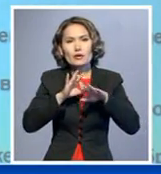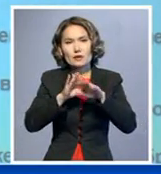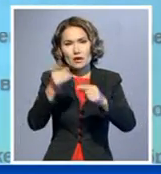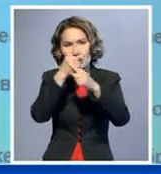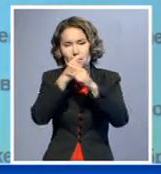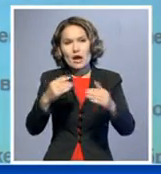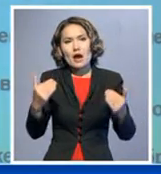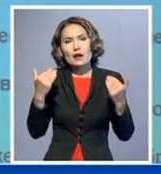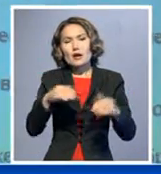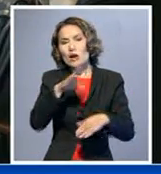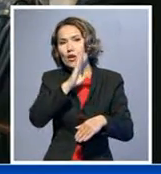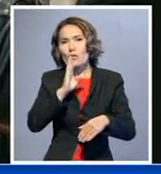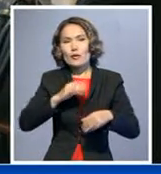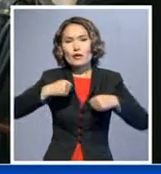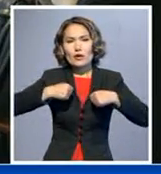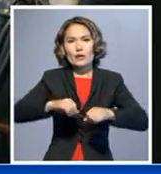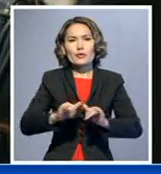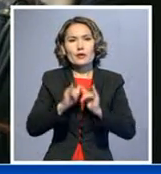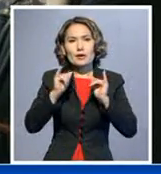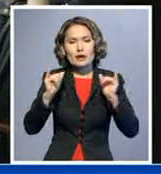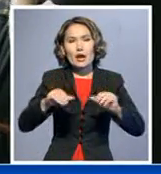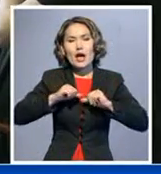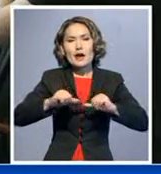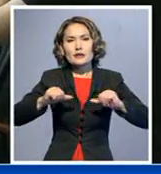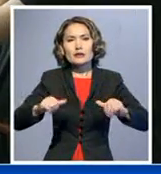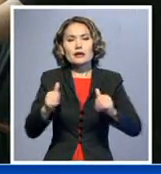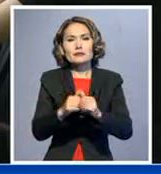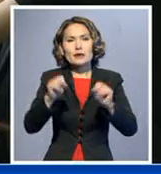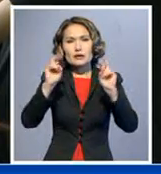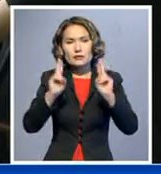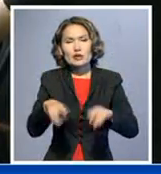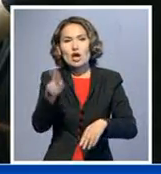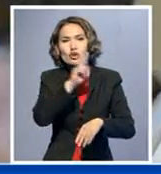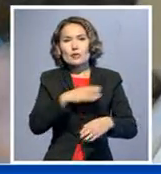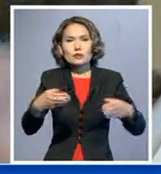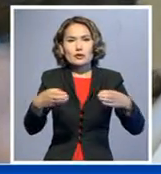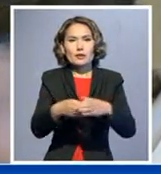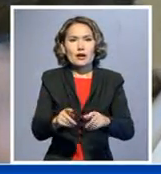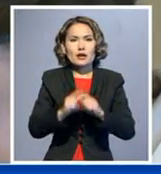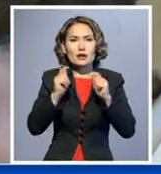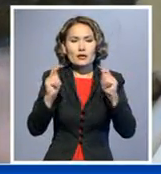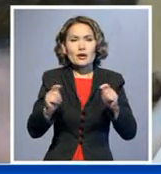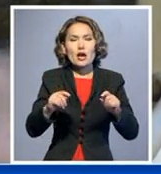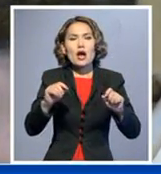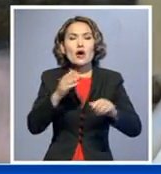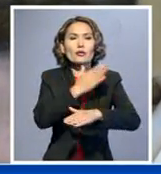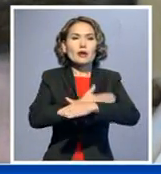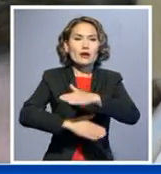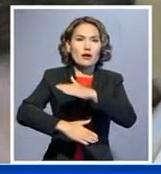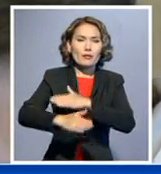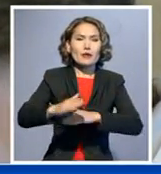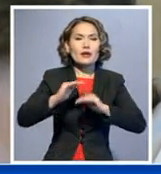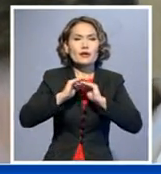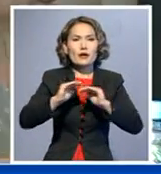айтылды. Енді әйелдер құқығын одан әрі жетілдірмекке комиссия жанынан арнайы жұмыс топтары құрылады. Олар мүмкіндігі шектеулі және